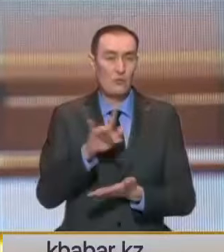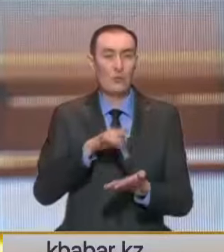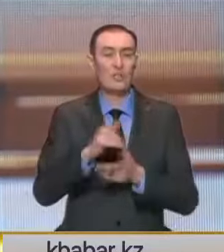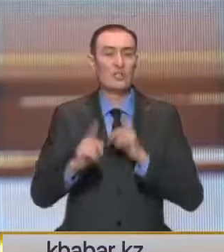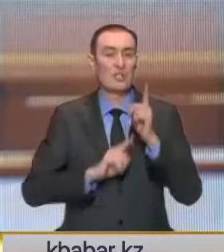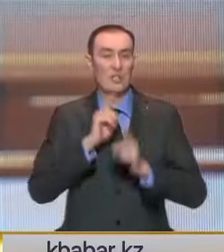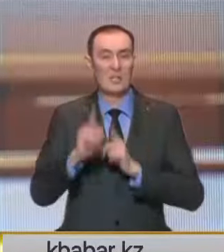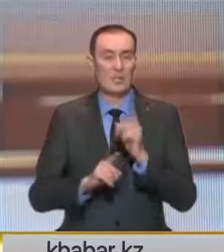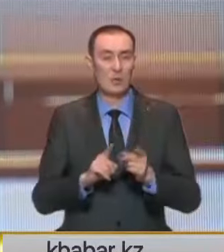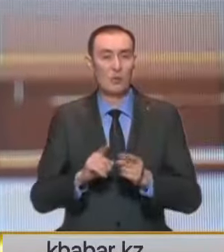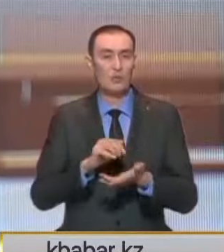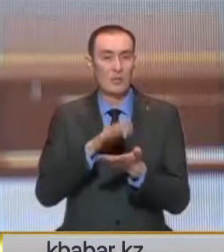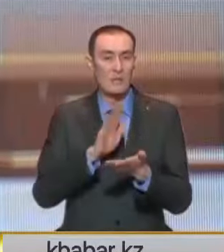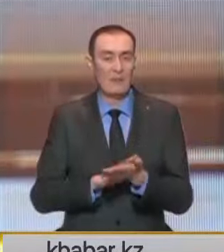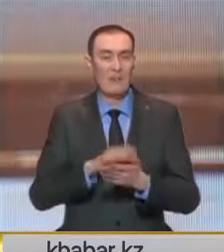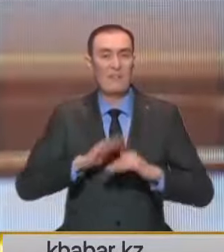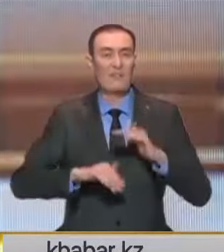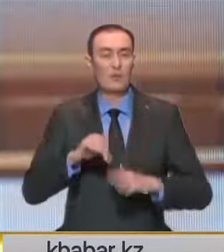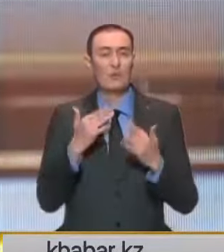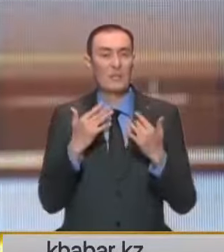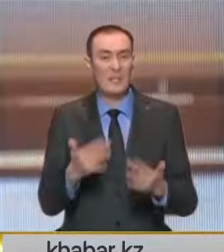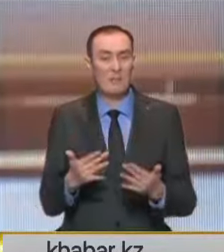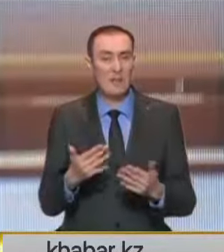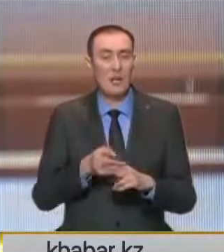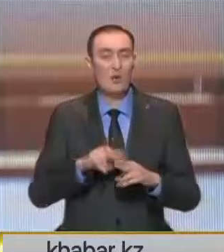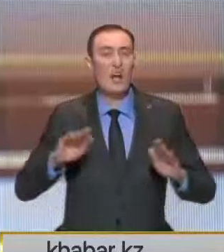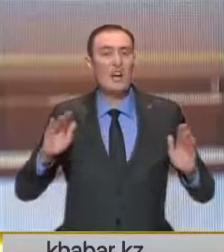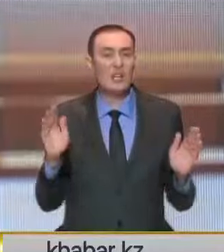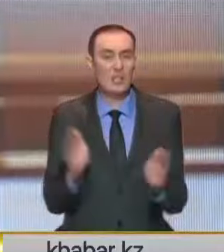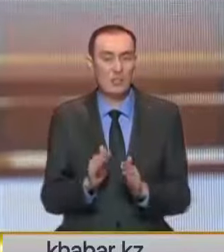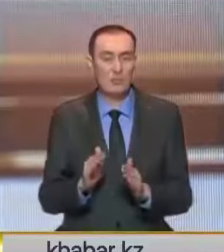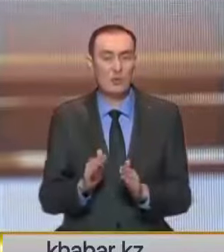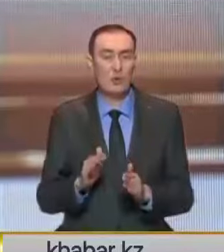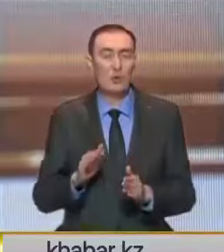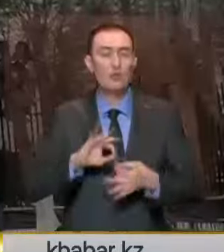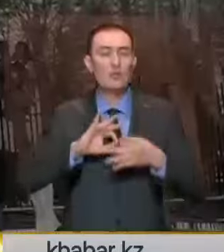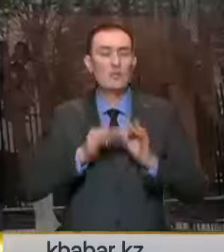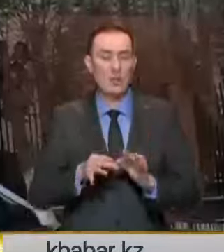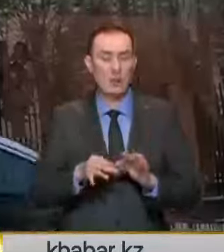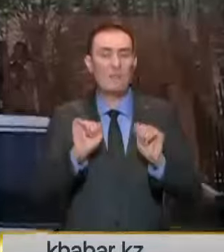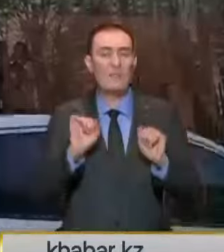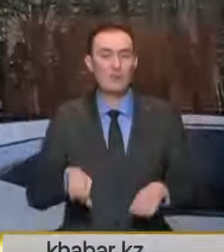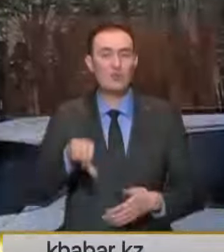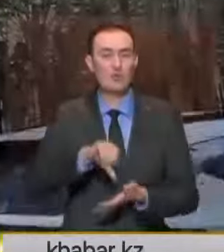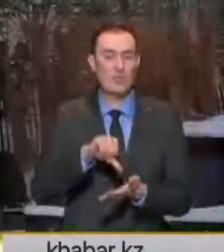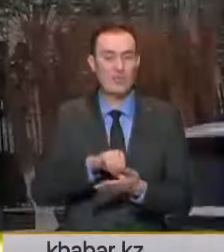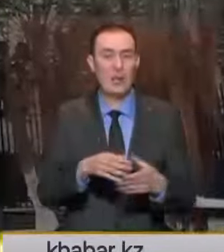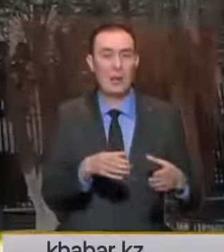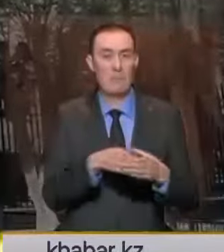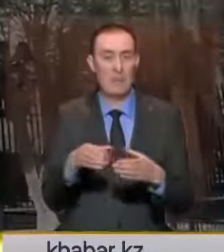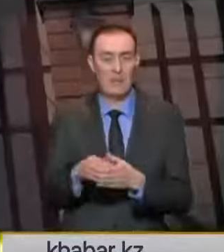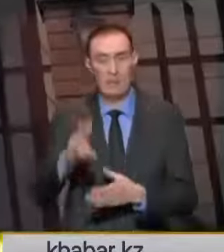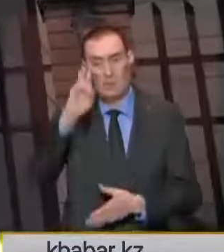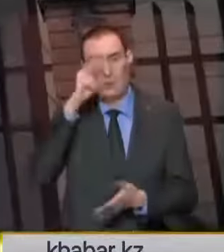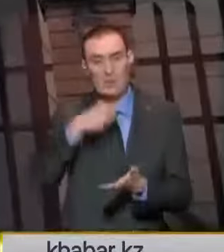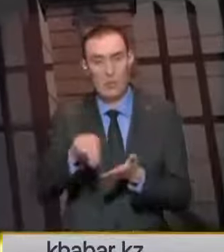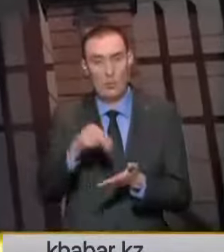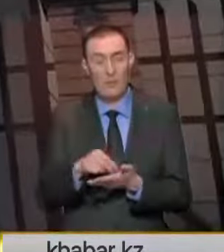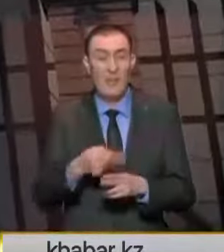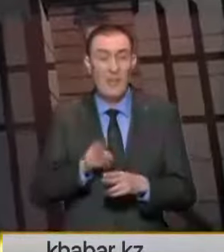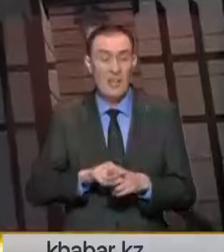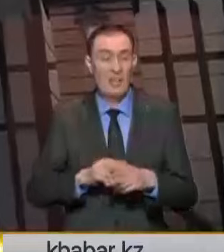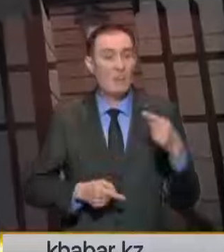власти Жезказгана устанавливали квалификационные требования, ограничивающие, усложняющие участие потенциальных поставщиков в госзакупках.